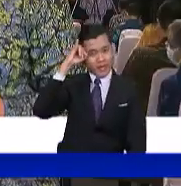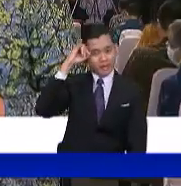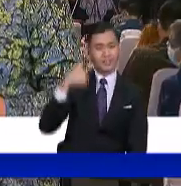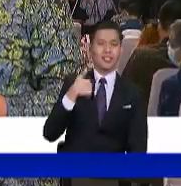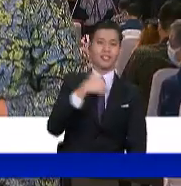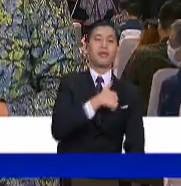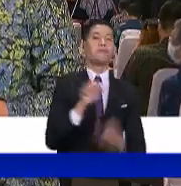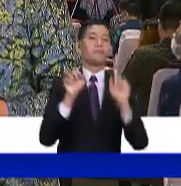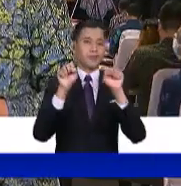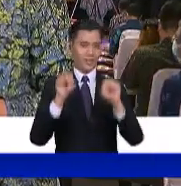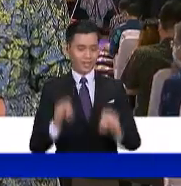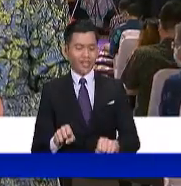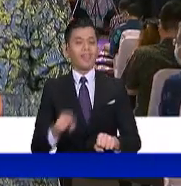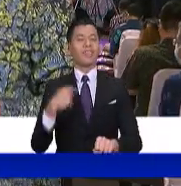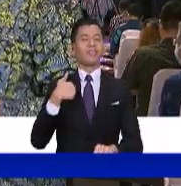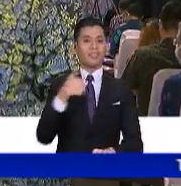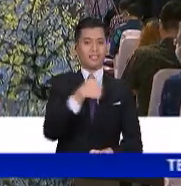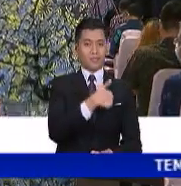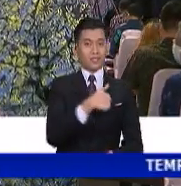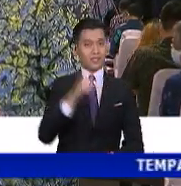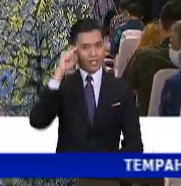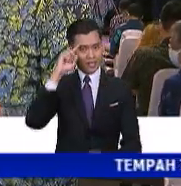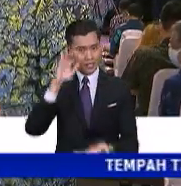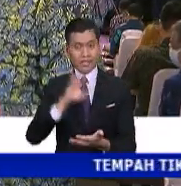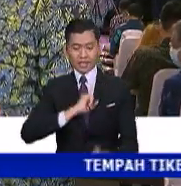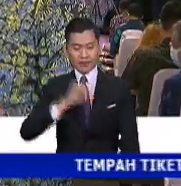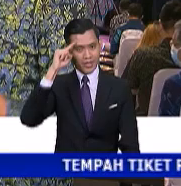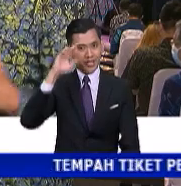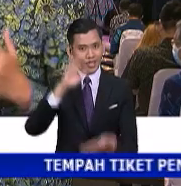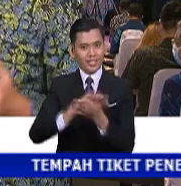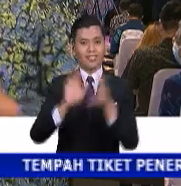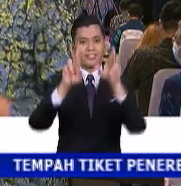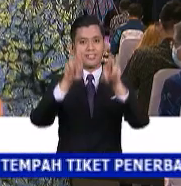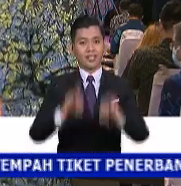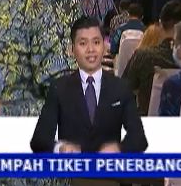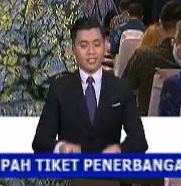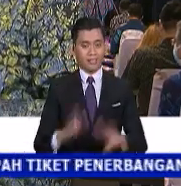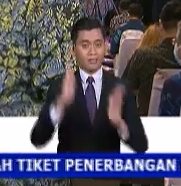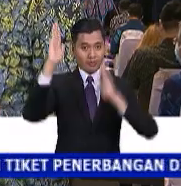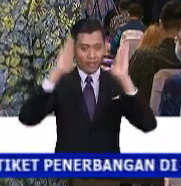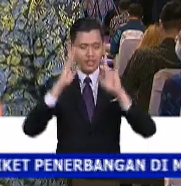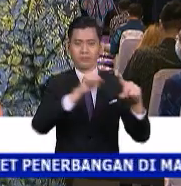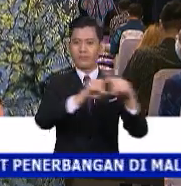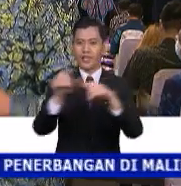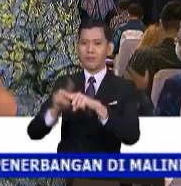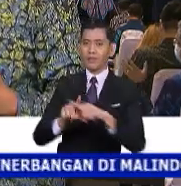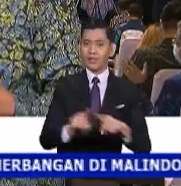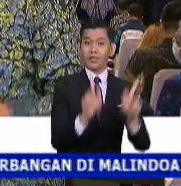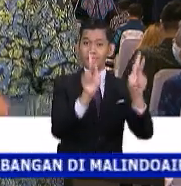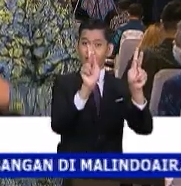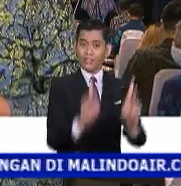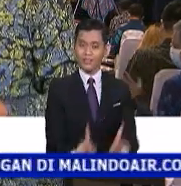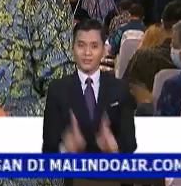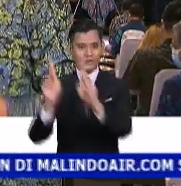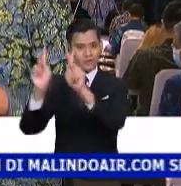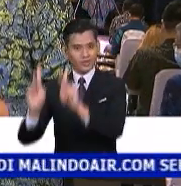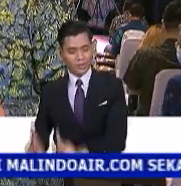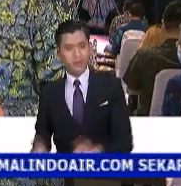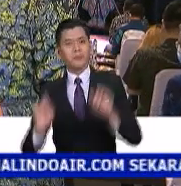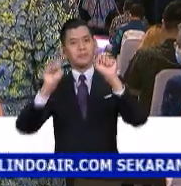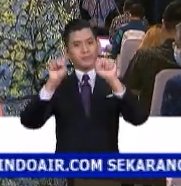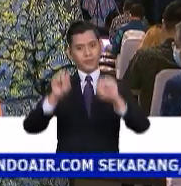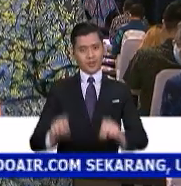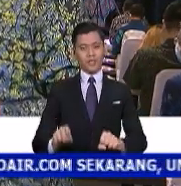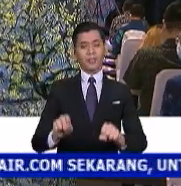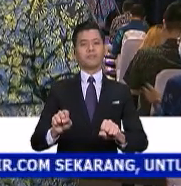dapat, saya yakin kita akan dapat menyaksikan bagaimana rakyat Malaysia dan terdiri daripada berbagai kaum Hindu akan dapat bersama